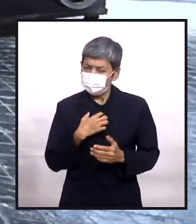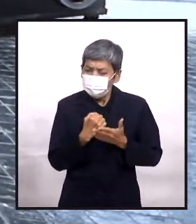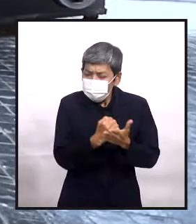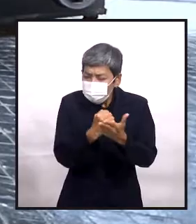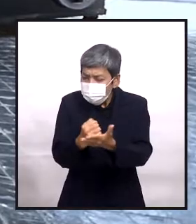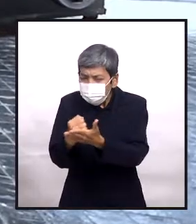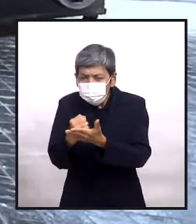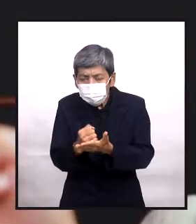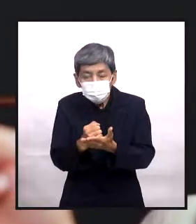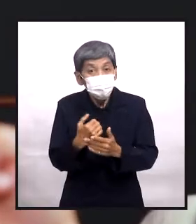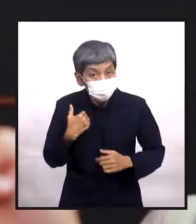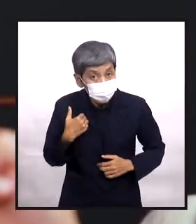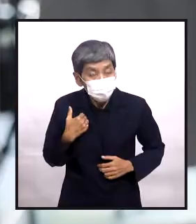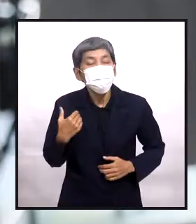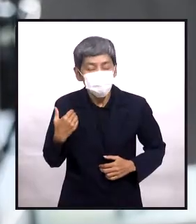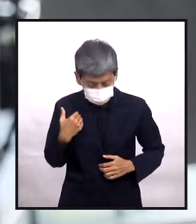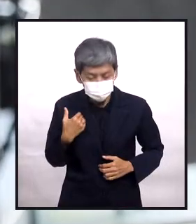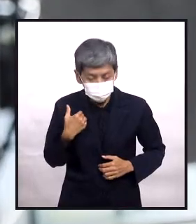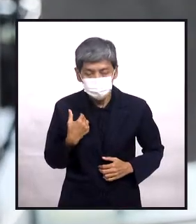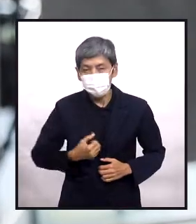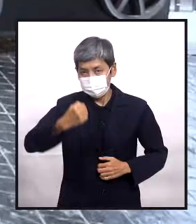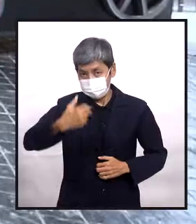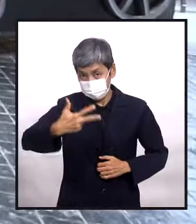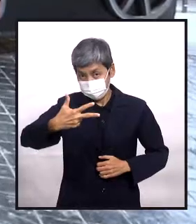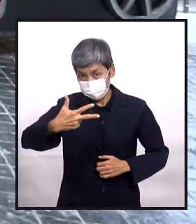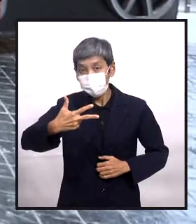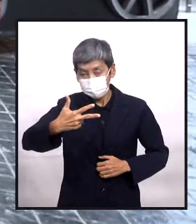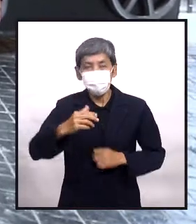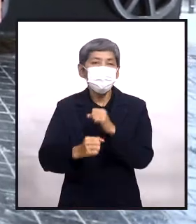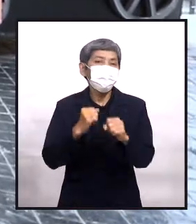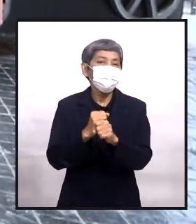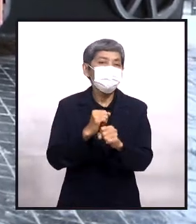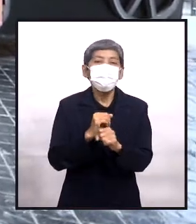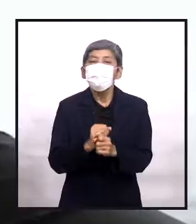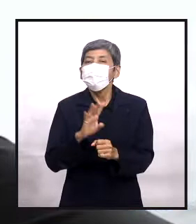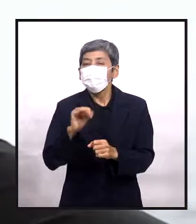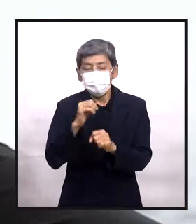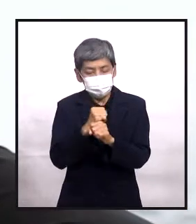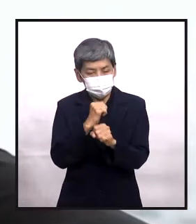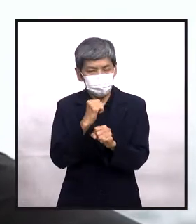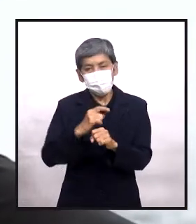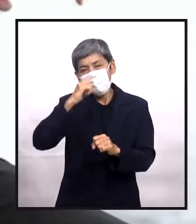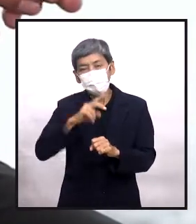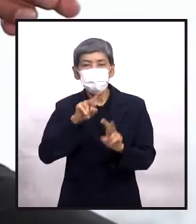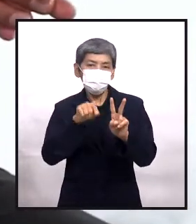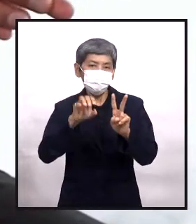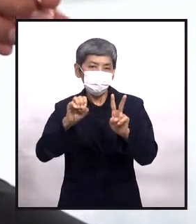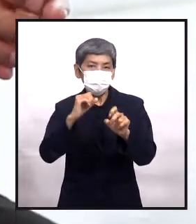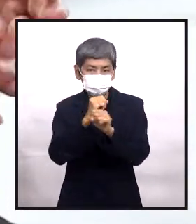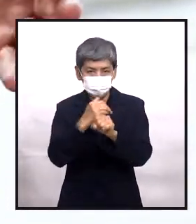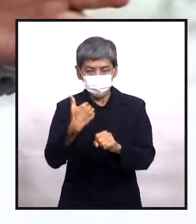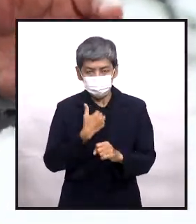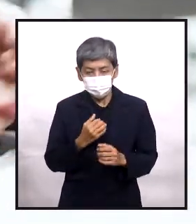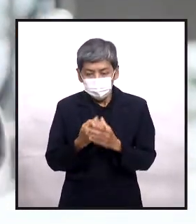ที่มาแก้3ปัญหานี ้แล้วมีไหมคะ มี3ปัญหานี้แก้ในยุคไทยแลนด์ 4.0 ค่ะ เราก็ไปวิจัยว่าไทยแลนด์ 2.0 ยุคเกษตรเ